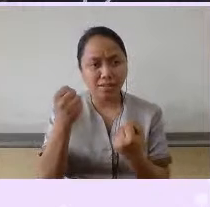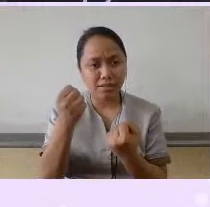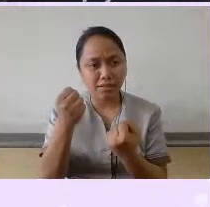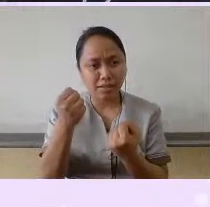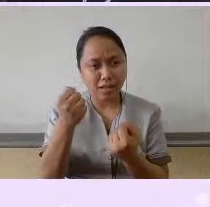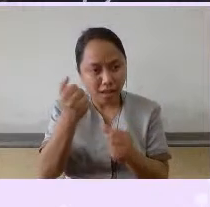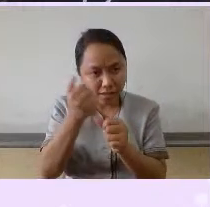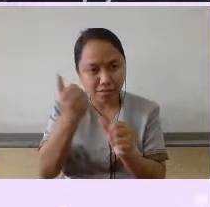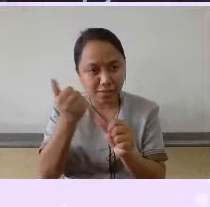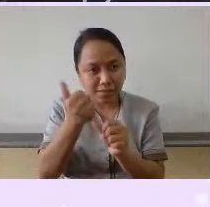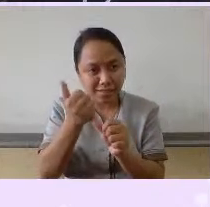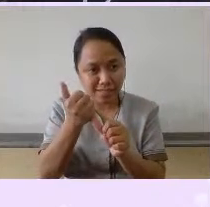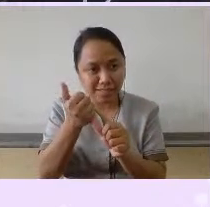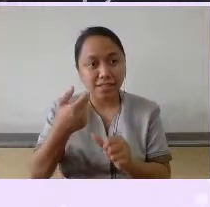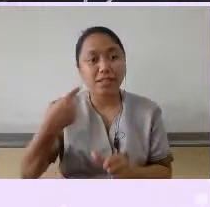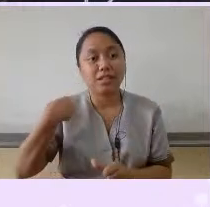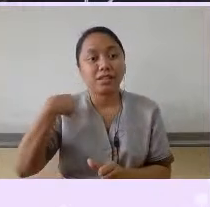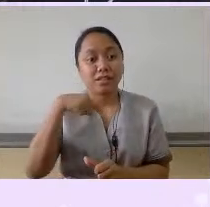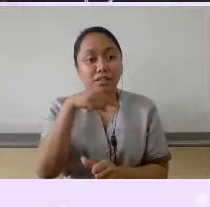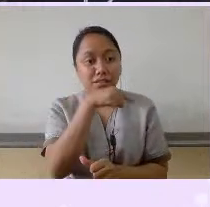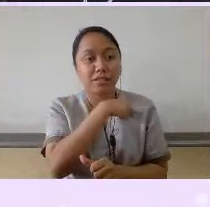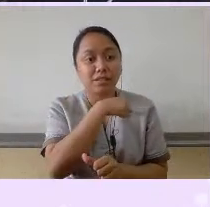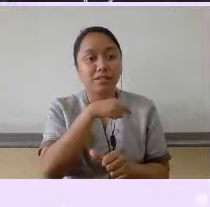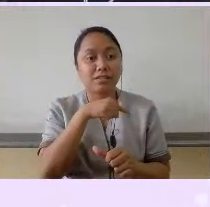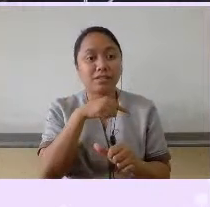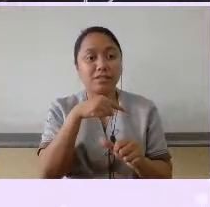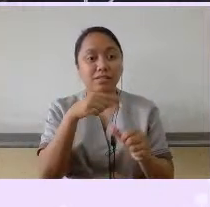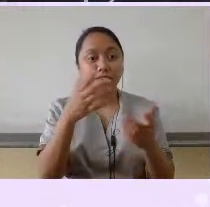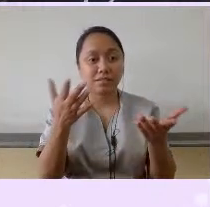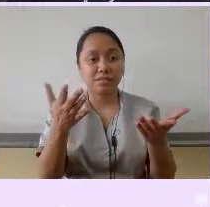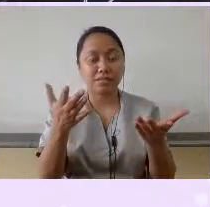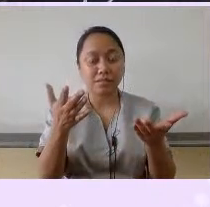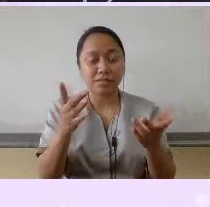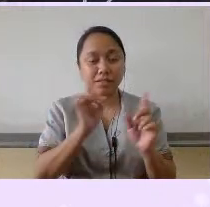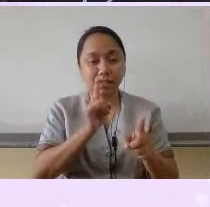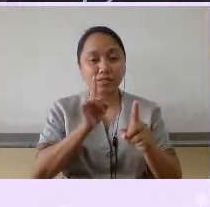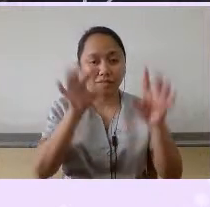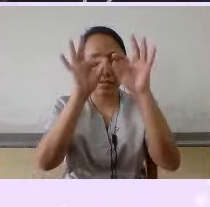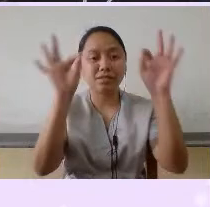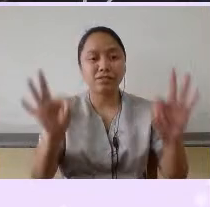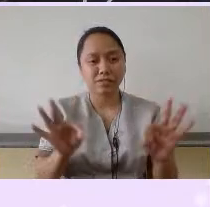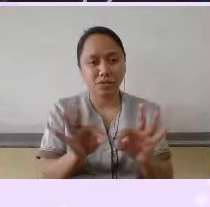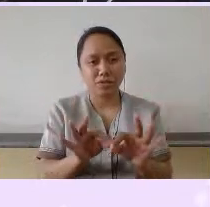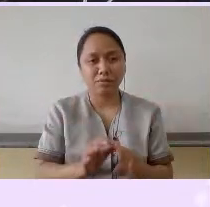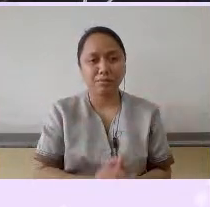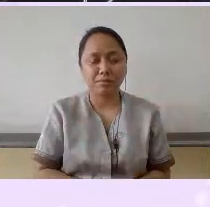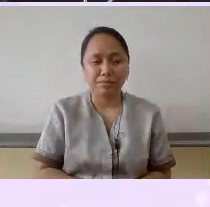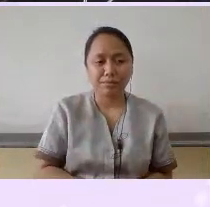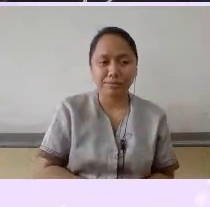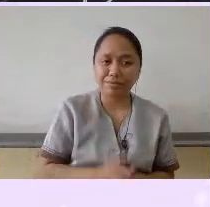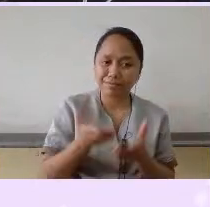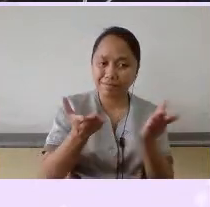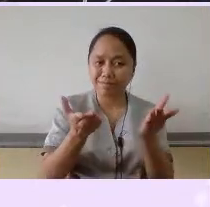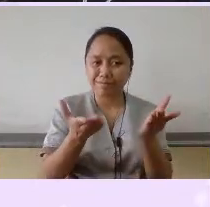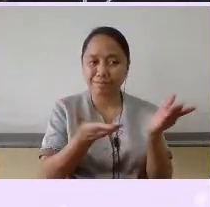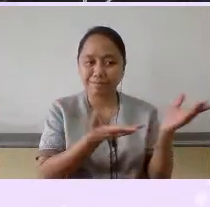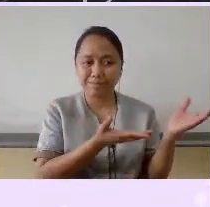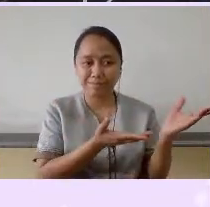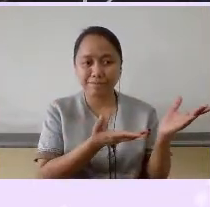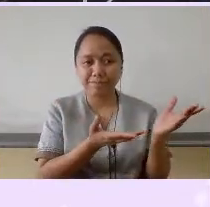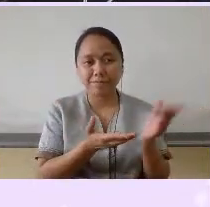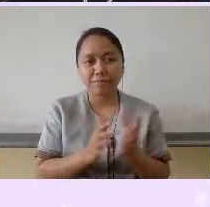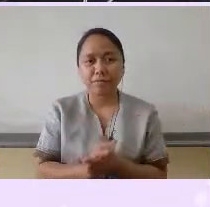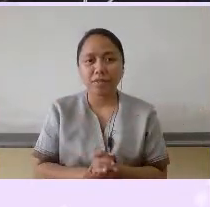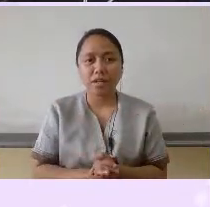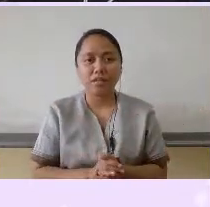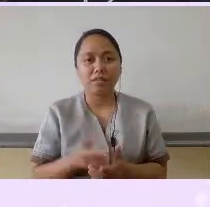ating mga magsasaka at mangingisda. Okay, so iyan po ang isang digital